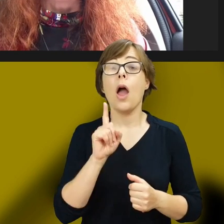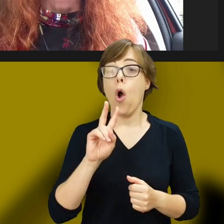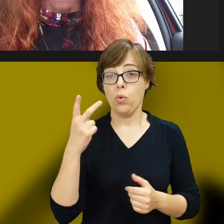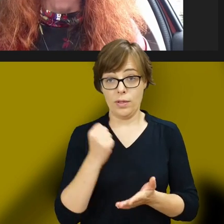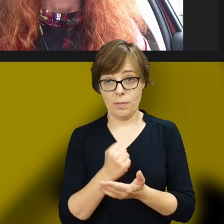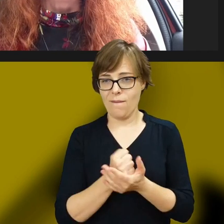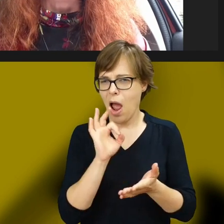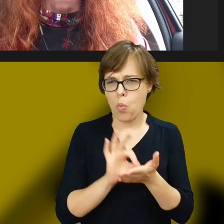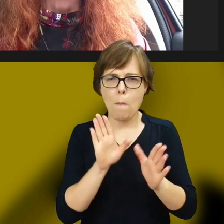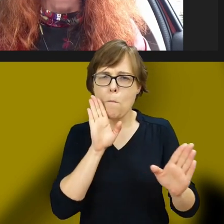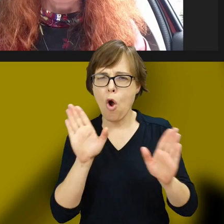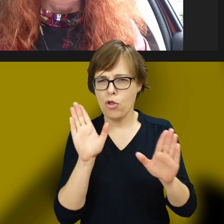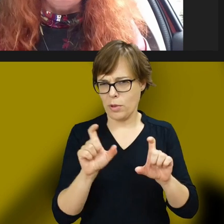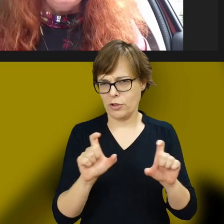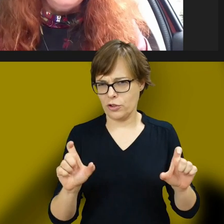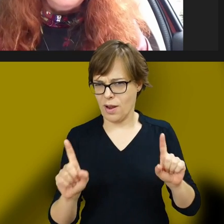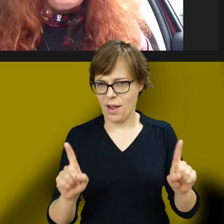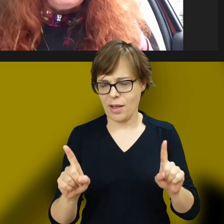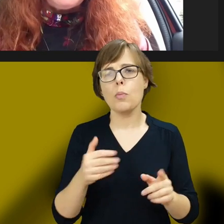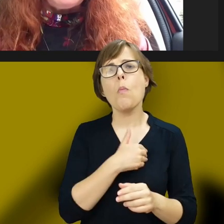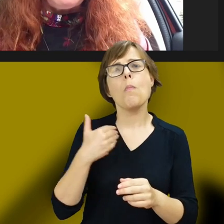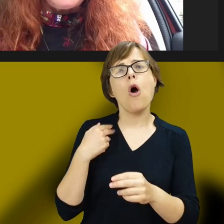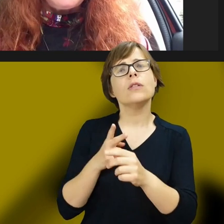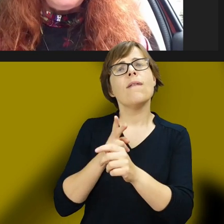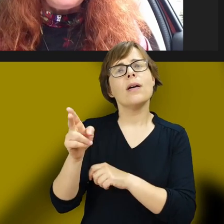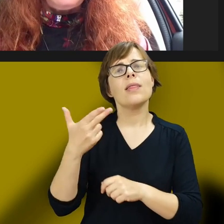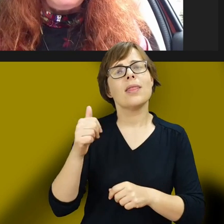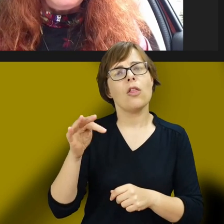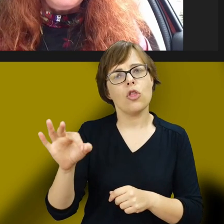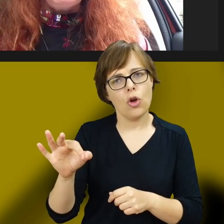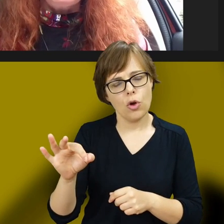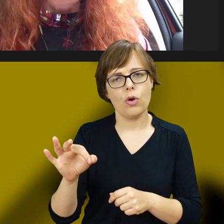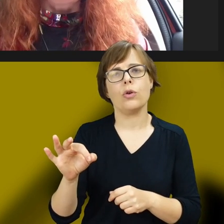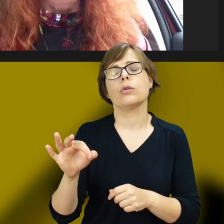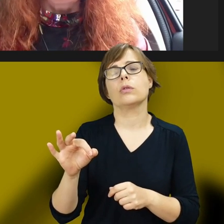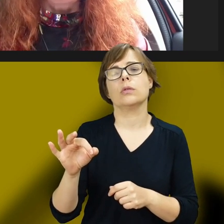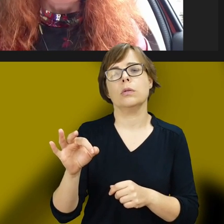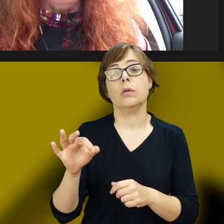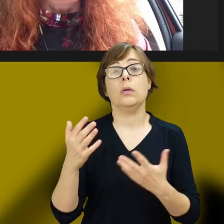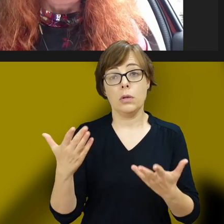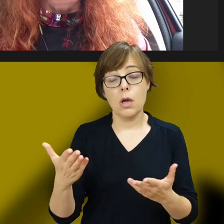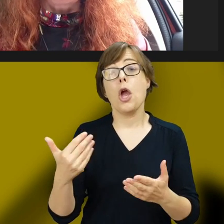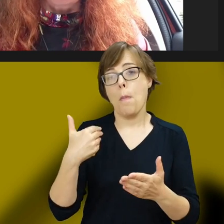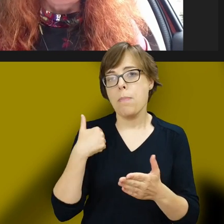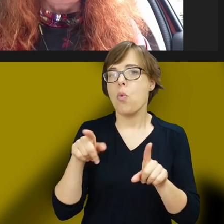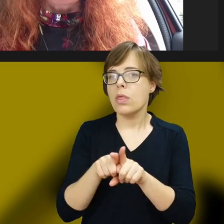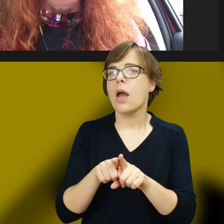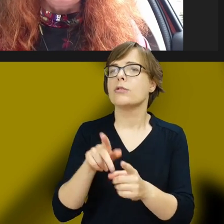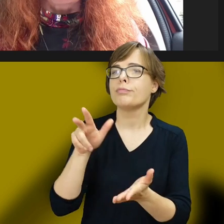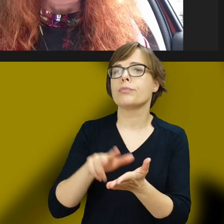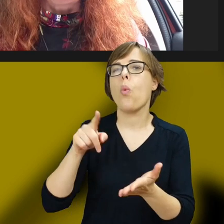z wejściem Polski do NATO, przystąpieniem Polski do NATO, uchwalono ustawę o